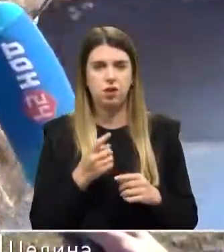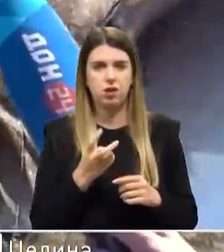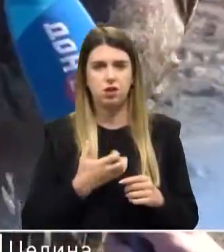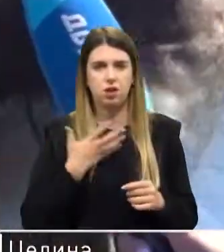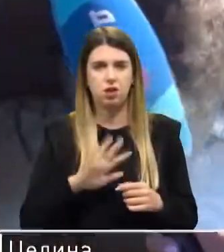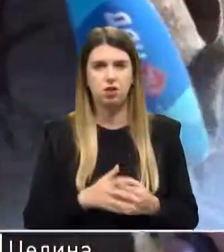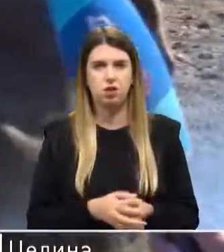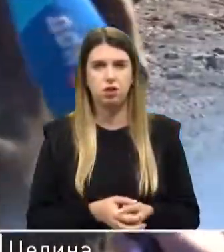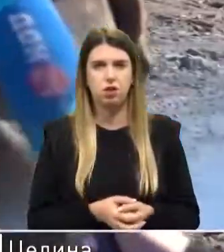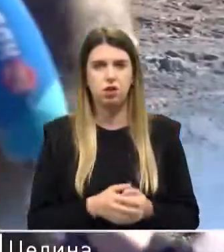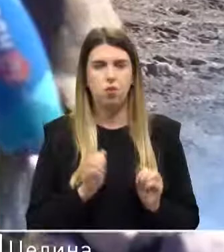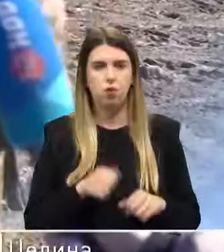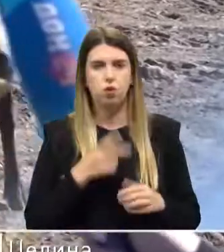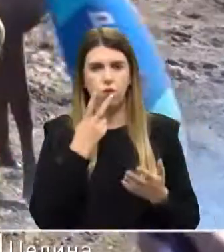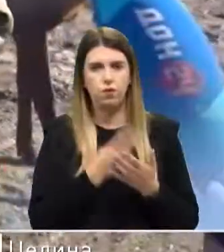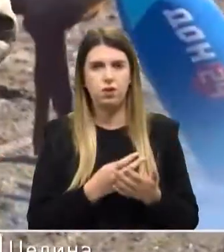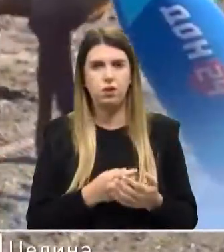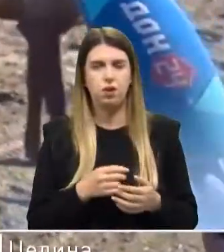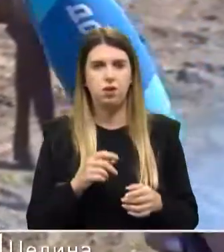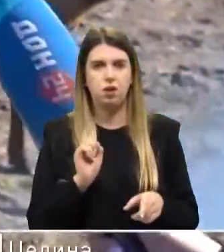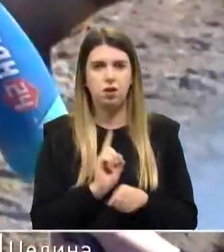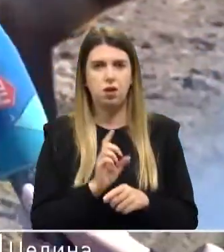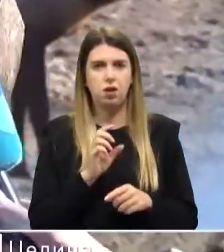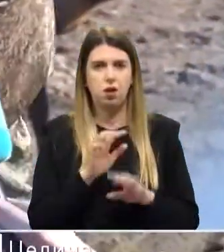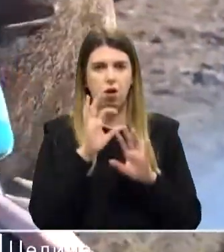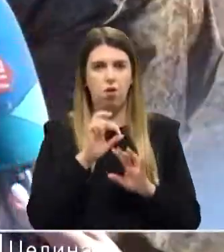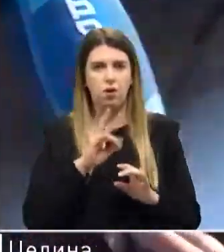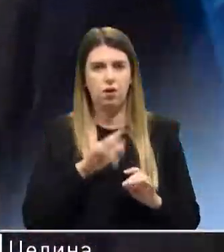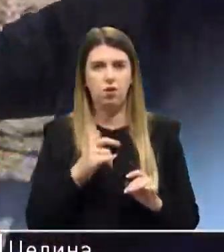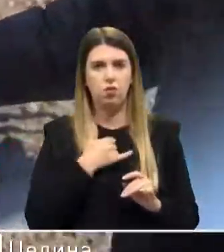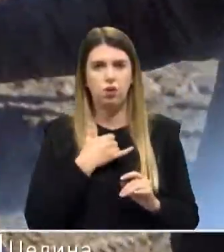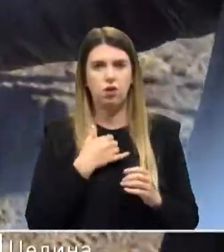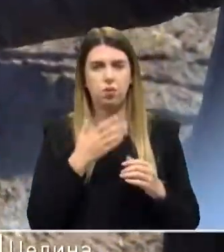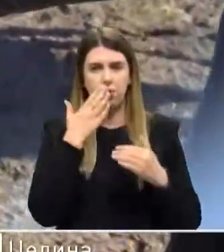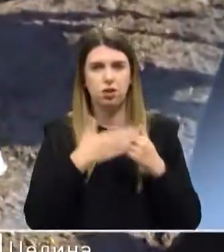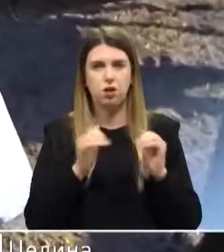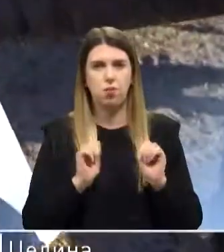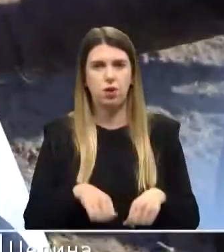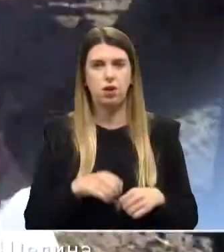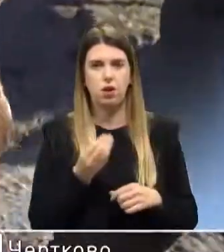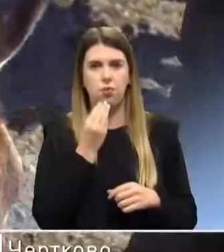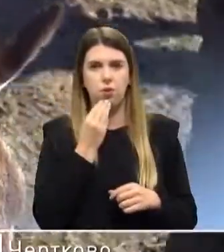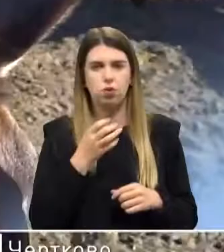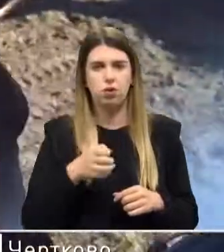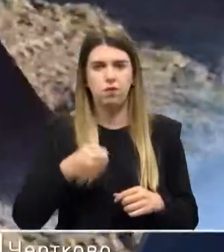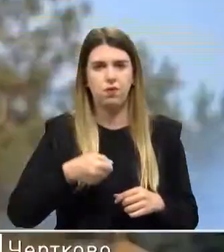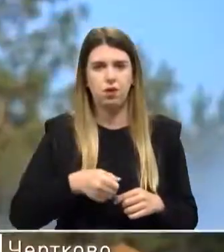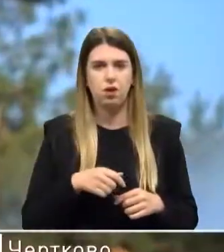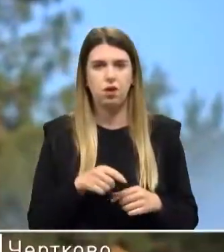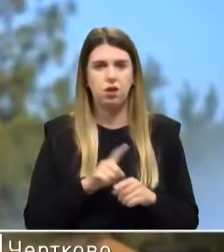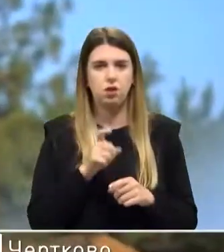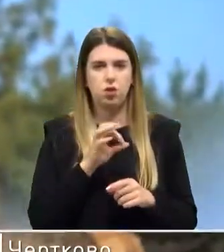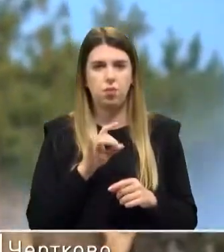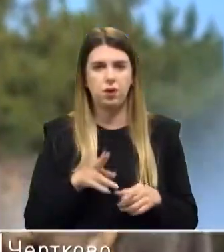пугает. Вы где-нибудь можете увидеть, чтобы вот олени у нас вот так близко могли покушать с ведра? Это вам не зоопарк,